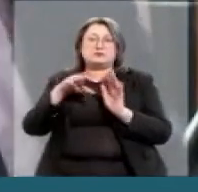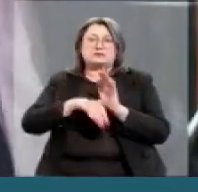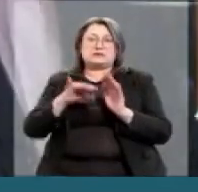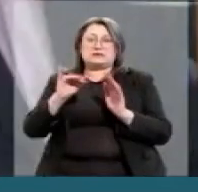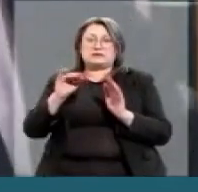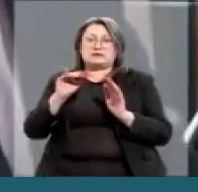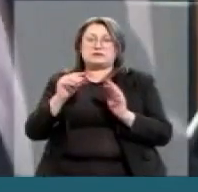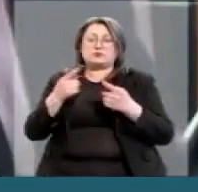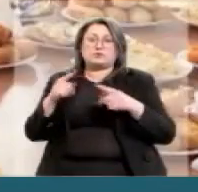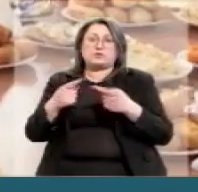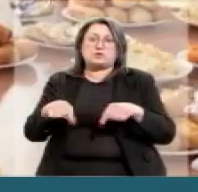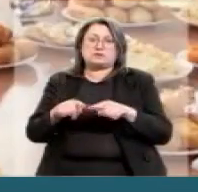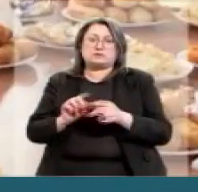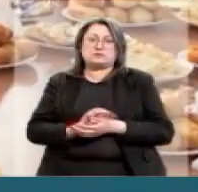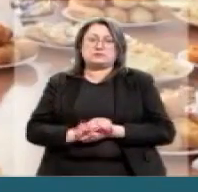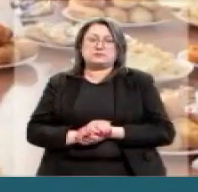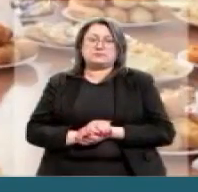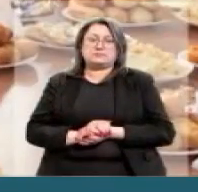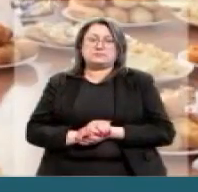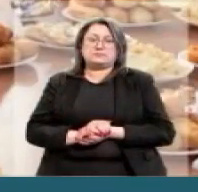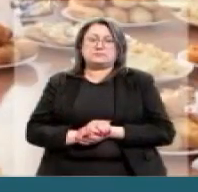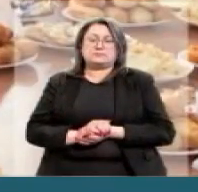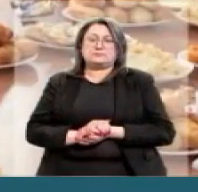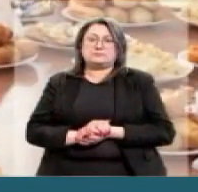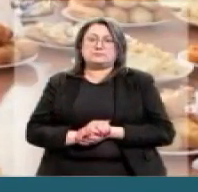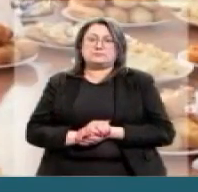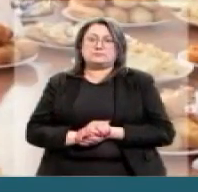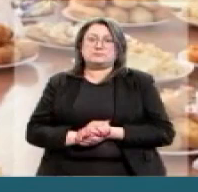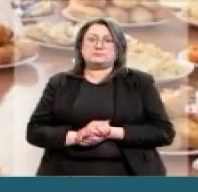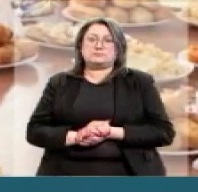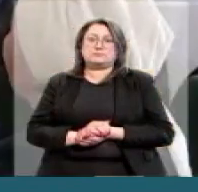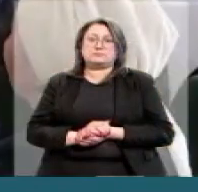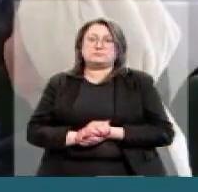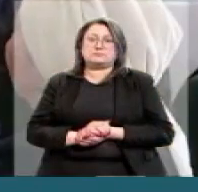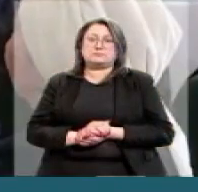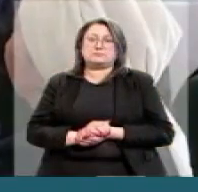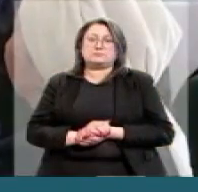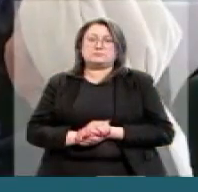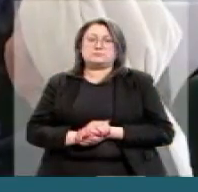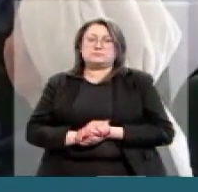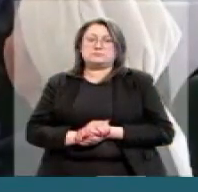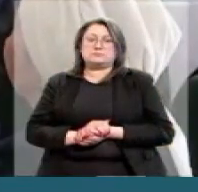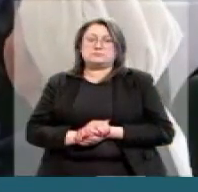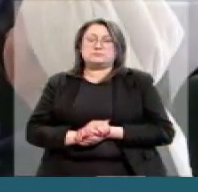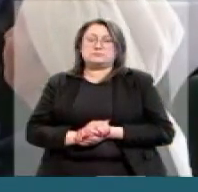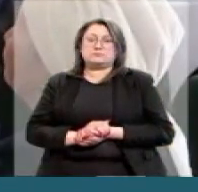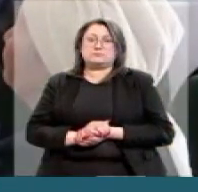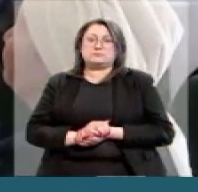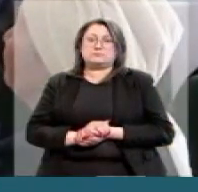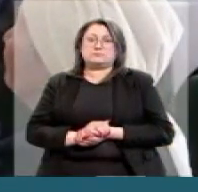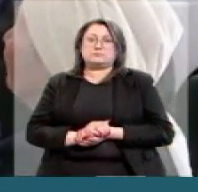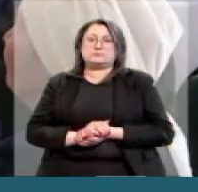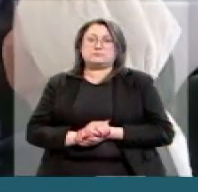аудан ақсақалдарымен кездесіп, елді мекеннің тыныс тіршілігі мен жай күйін де талқылады. Жанар Ержанова, Руслан Жабаев, Олжас